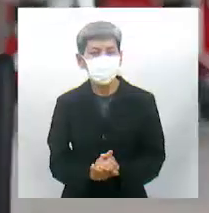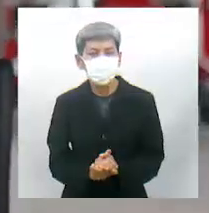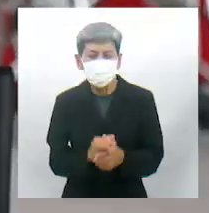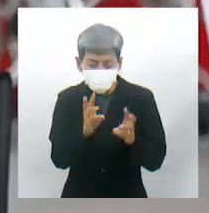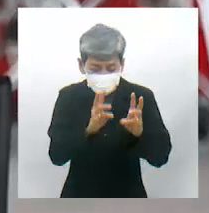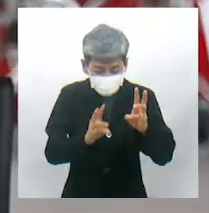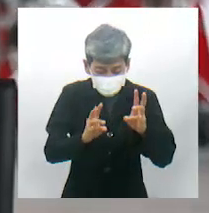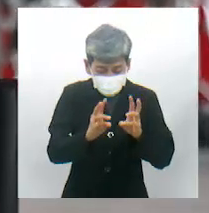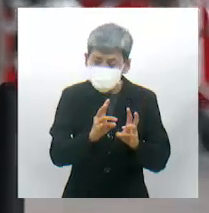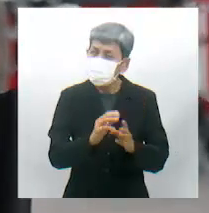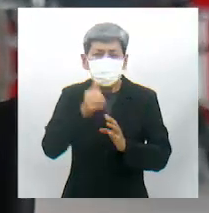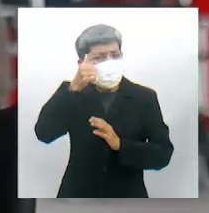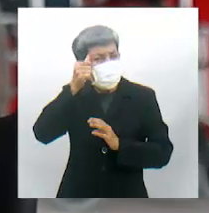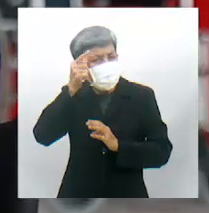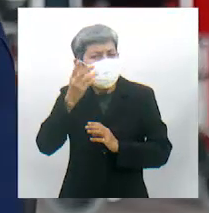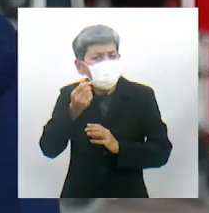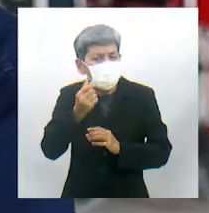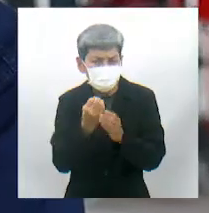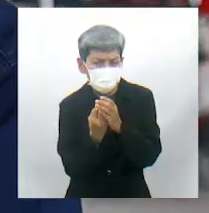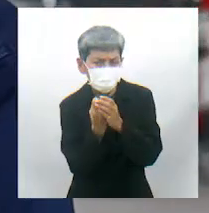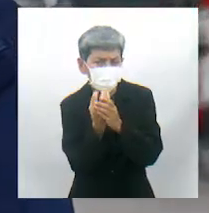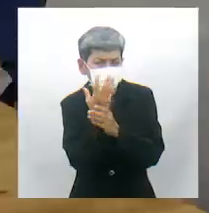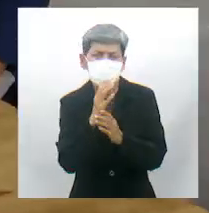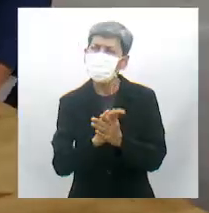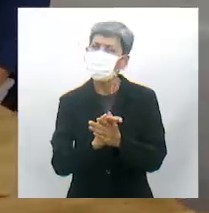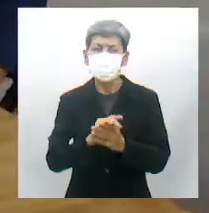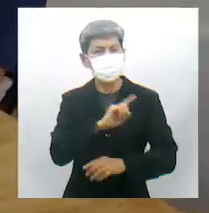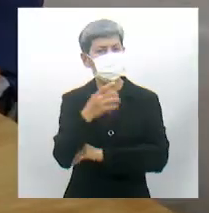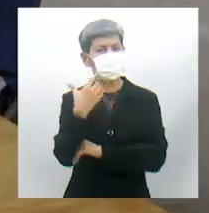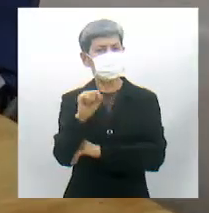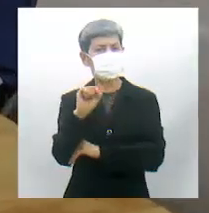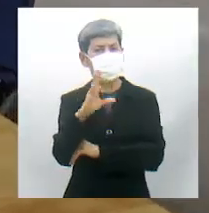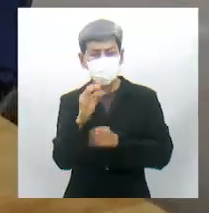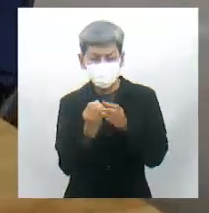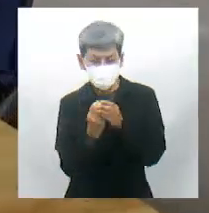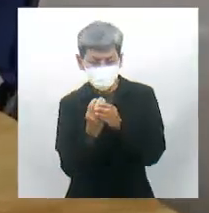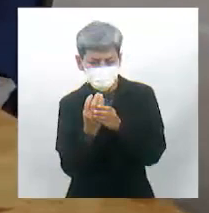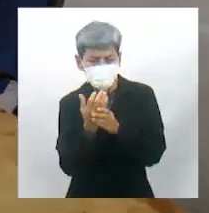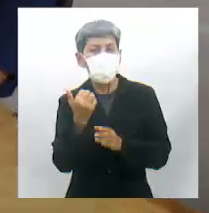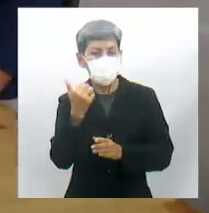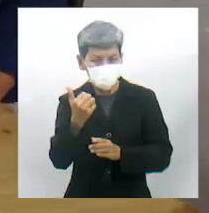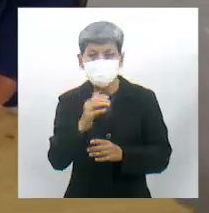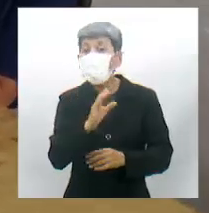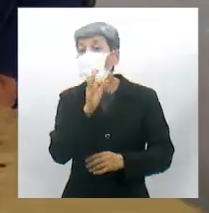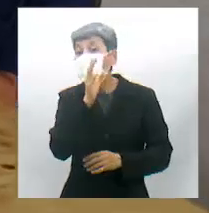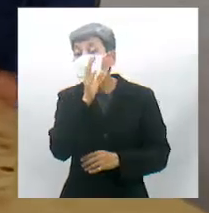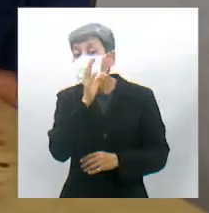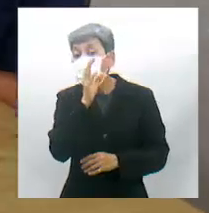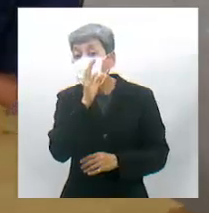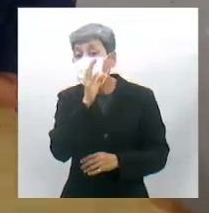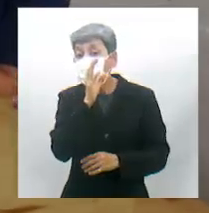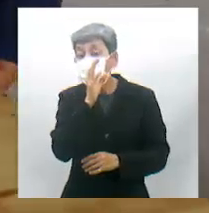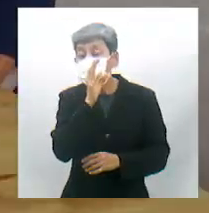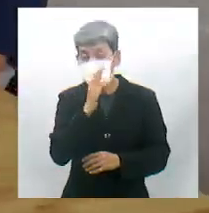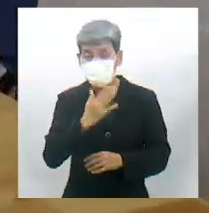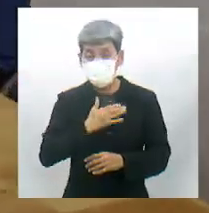เพาะเมล็ดนี่อีกประมาณกี่วันป้าจะขึ้น ประมาณ15วัน 15วันเมล็ดขึ้นนะครับ ถ้า สมมติว่า